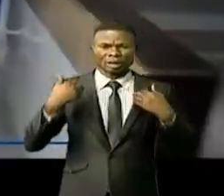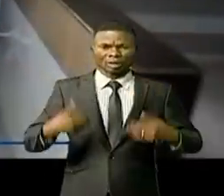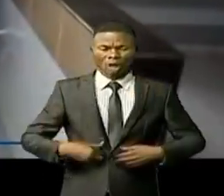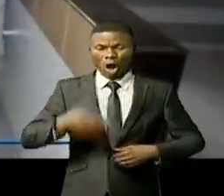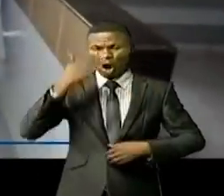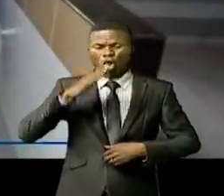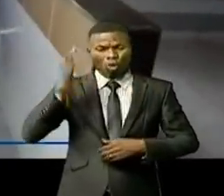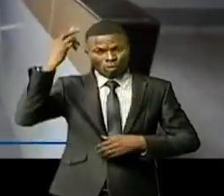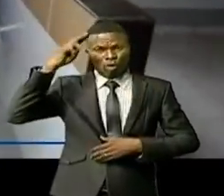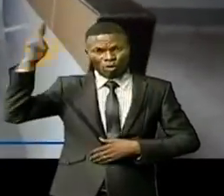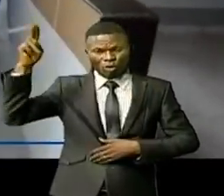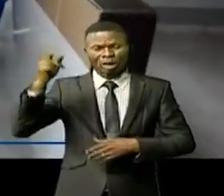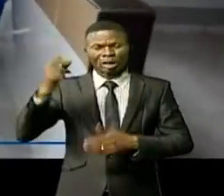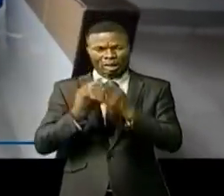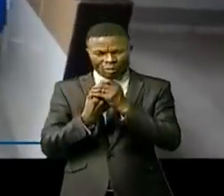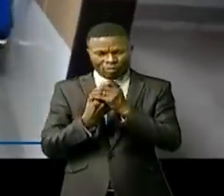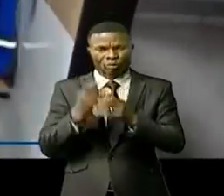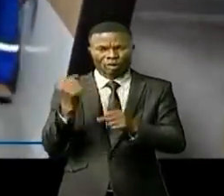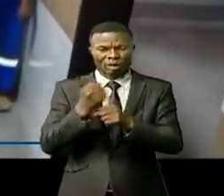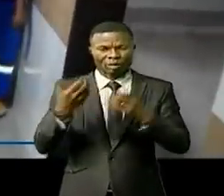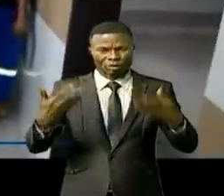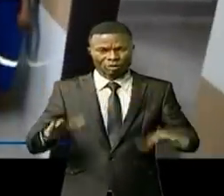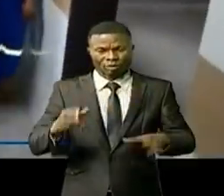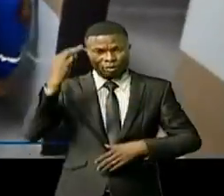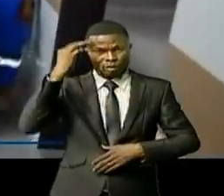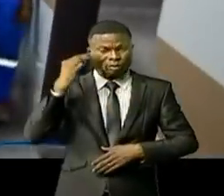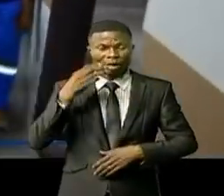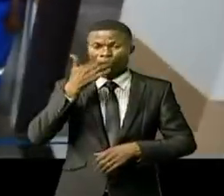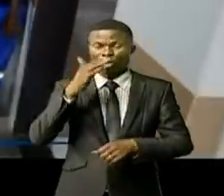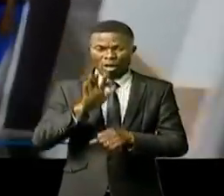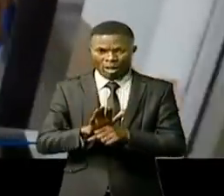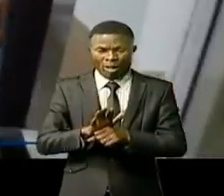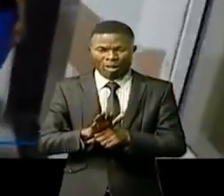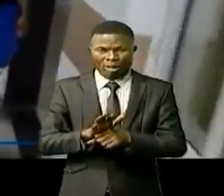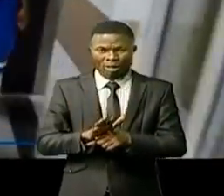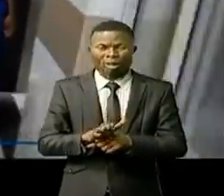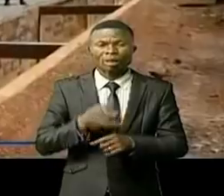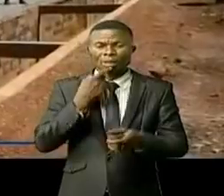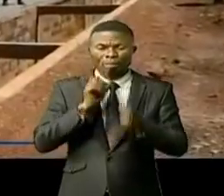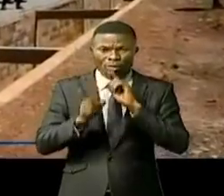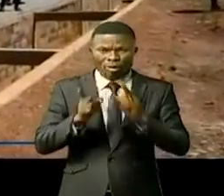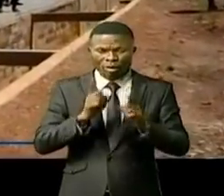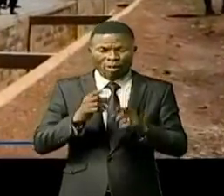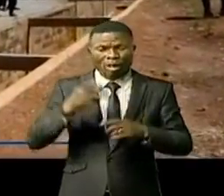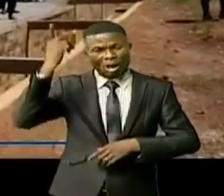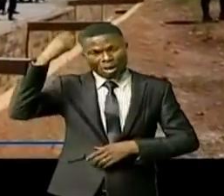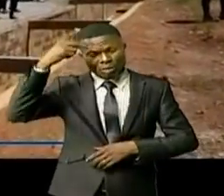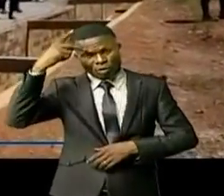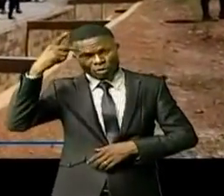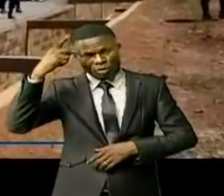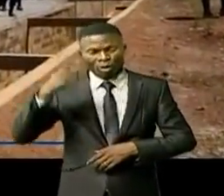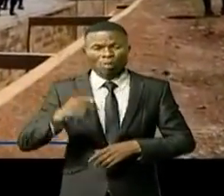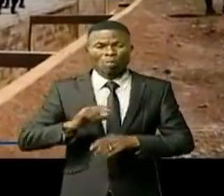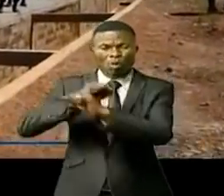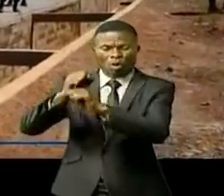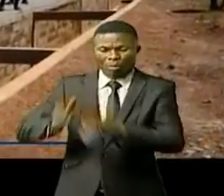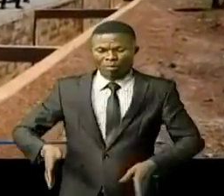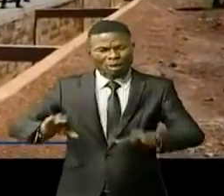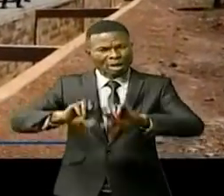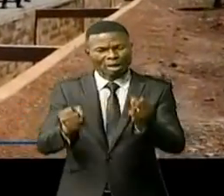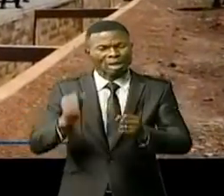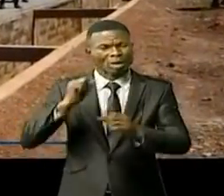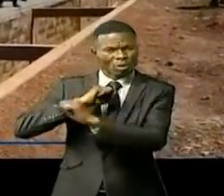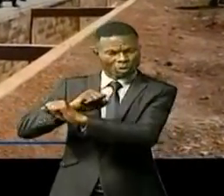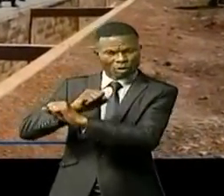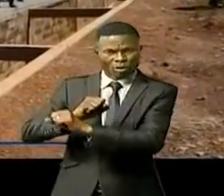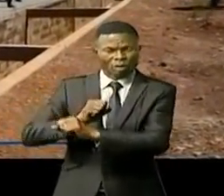les travaux sont presque achevés. Le ministre Paulin Kalao l'a mis au parfum de la politique anti-érosif mise en place par